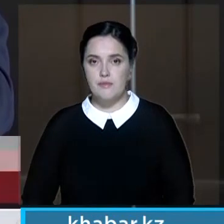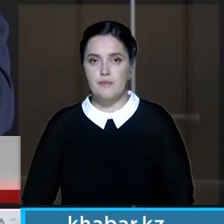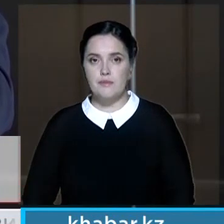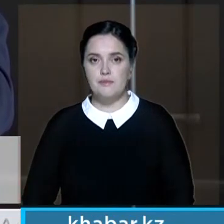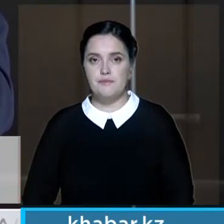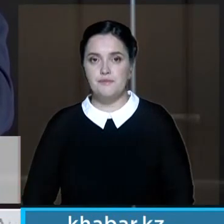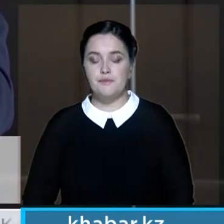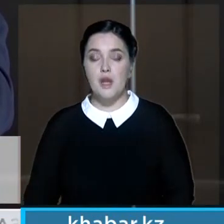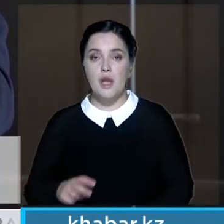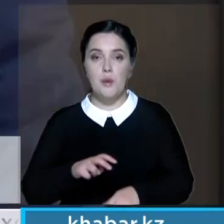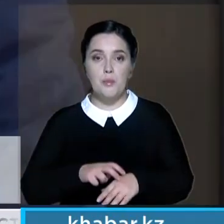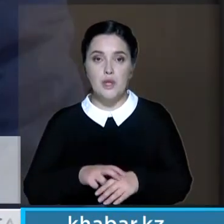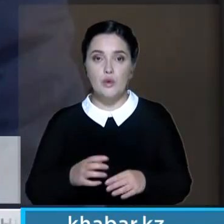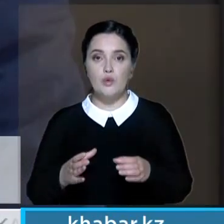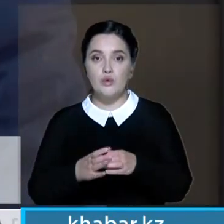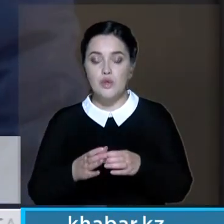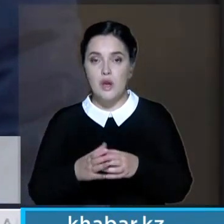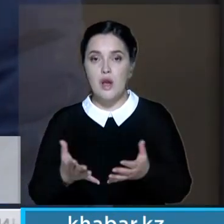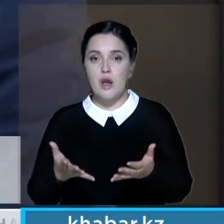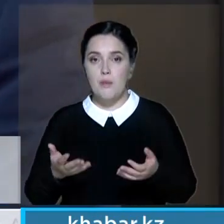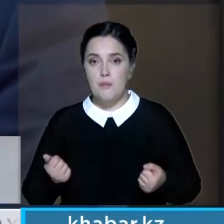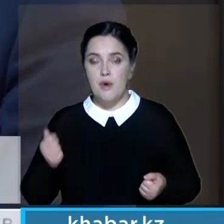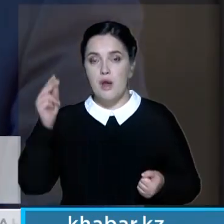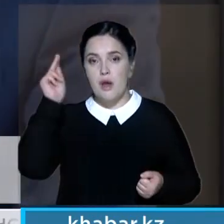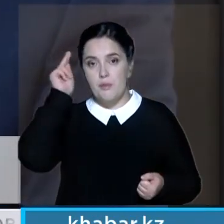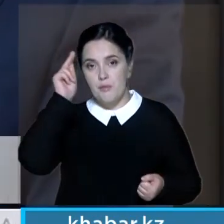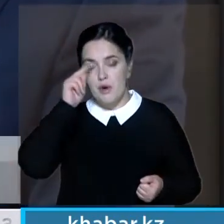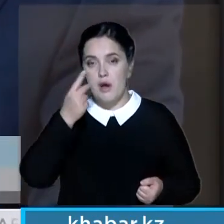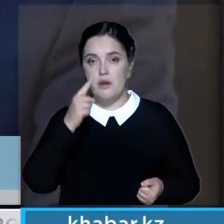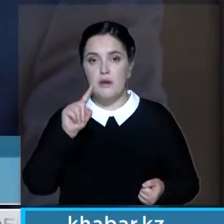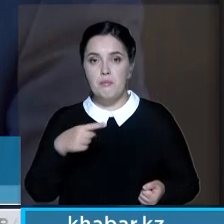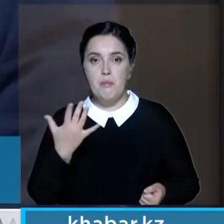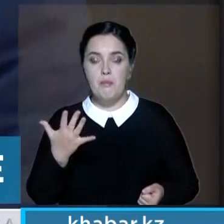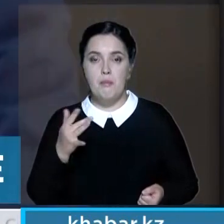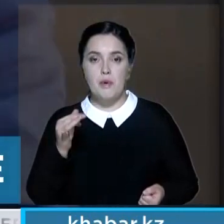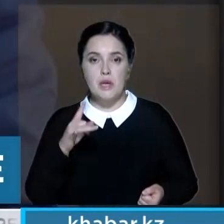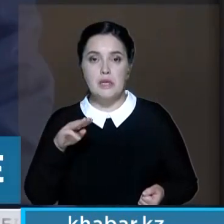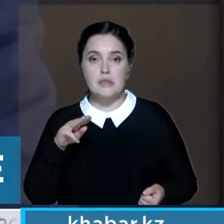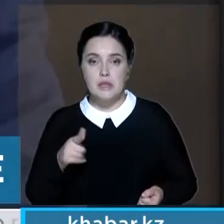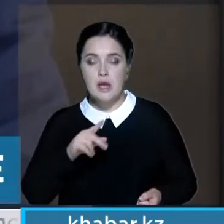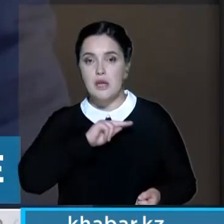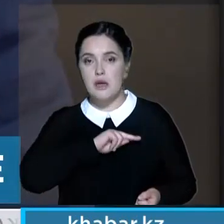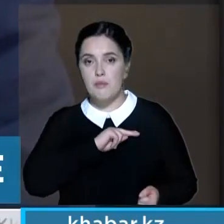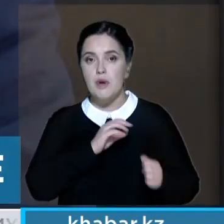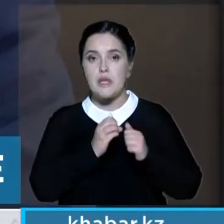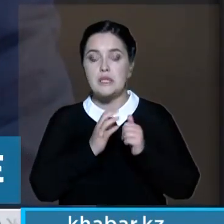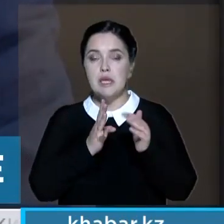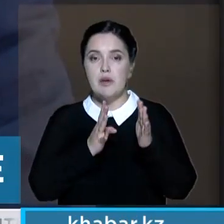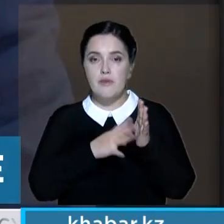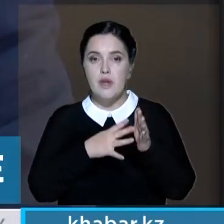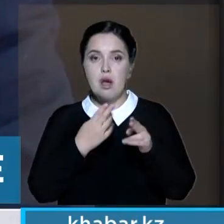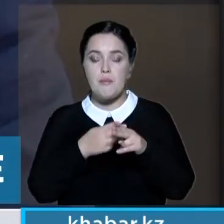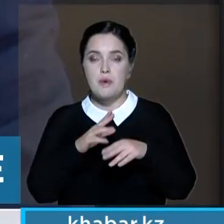В медучреждении области приобретено оборудование на сумму 1,5 миллиарда тенге. Для работы привлечены 19 узких